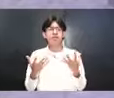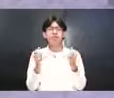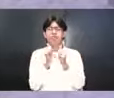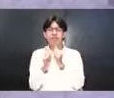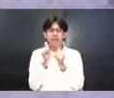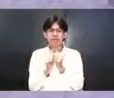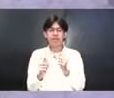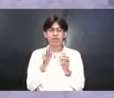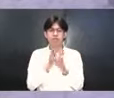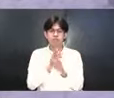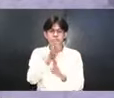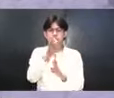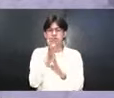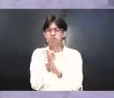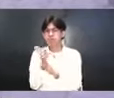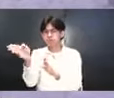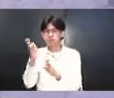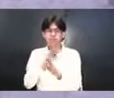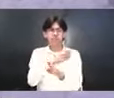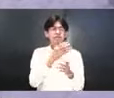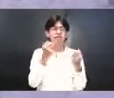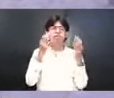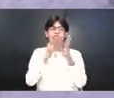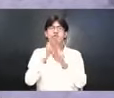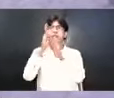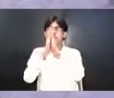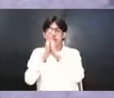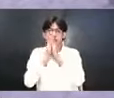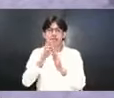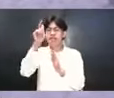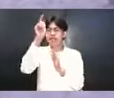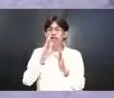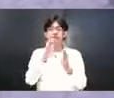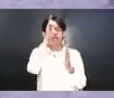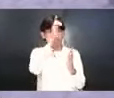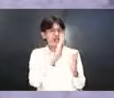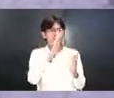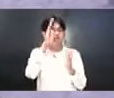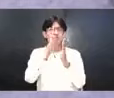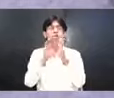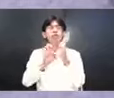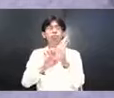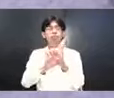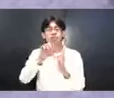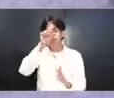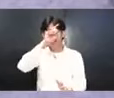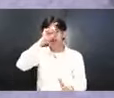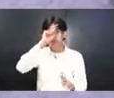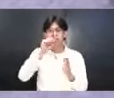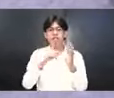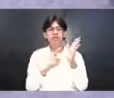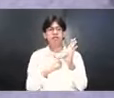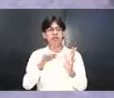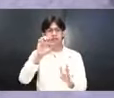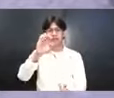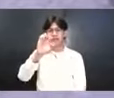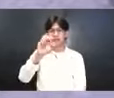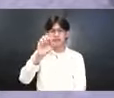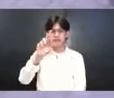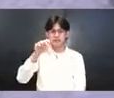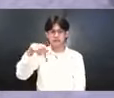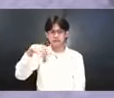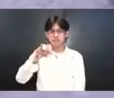polytheistic people na ang Diyos nung isa. Dami. Example, Egypt. Ang Egypt, ang pinakamataas na Diyos nila, si